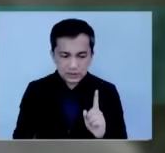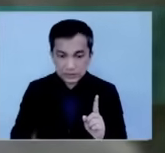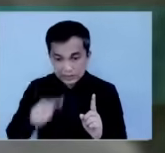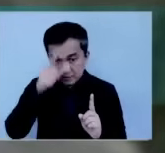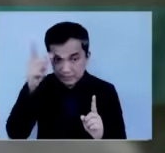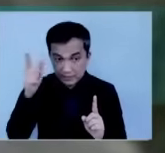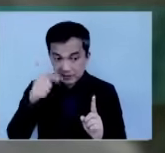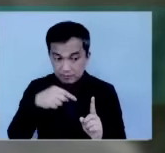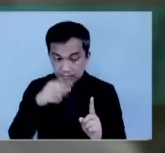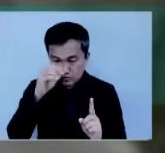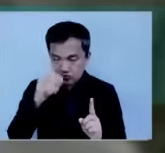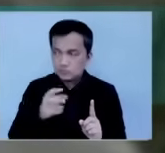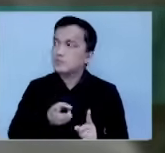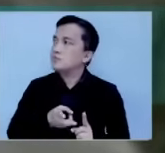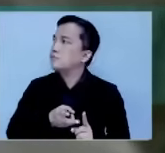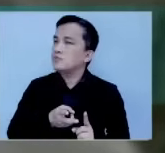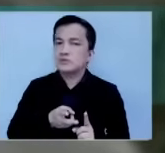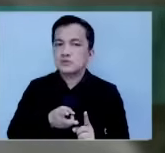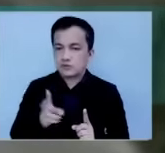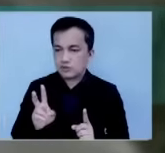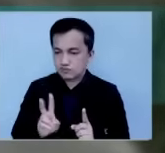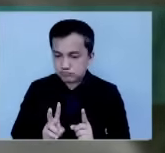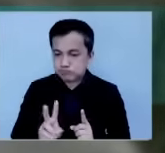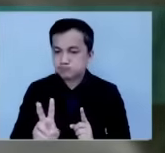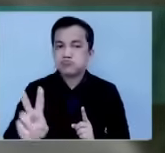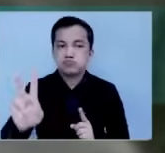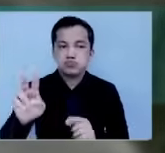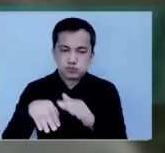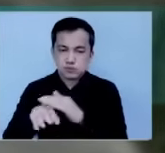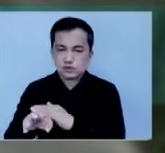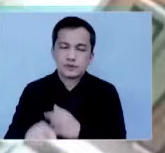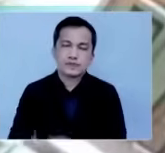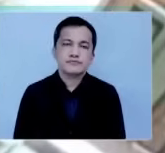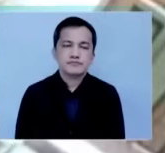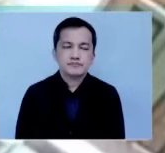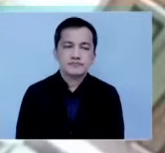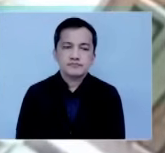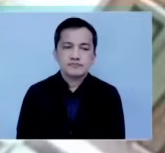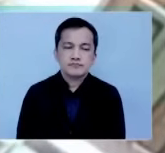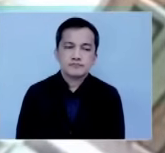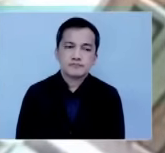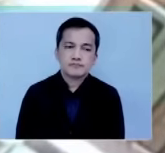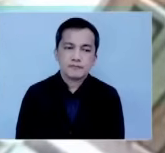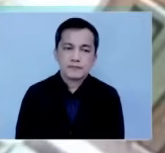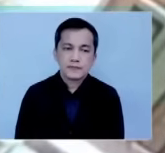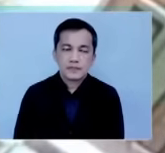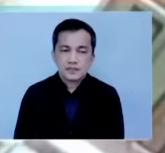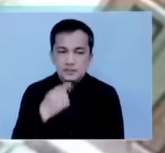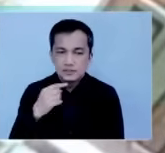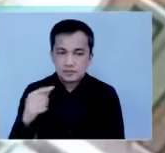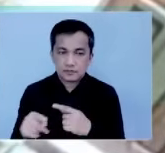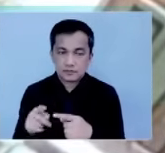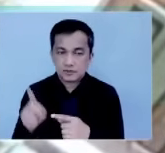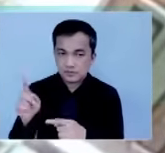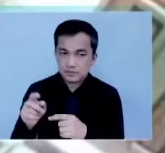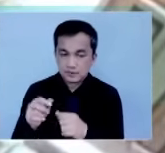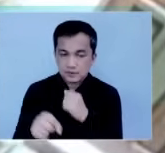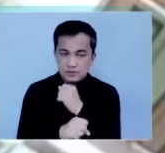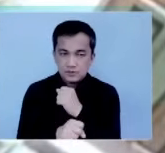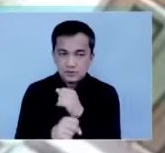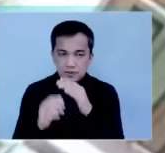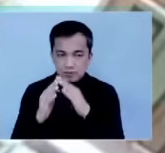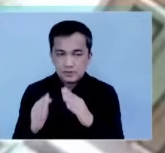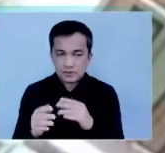lalaki habang nagtatangkang pumasok ng bahay ang mga kasama niya ayon sa mga residente ng mga niloobang bahay na